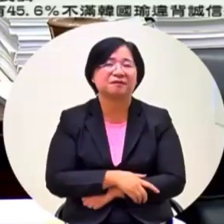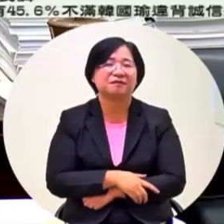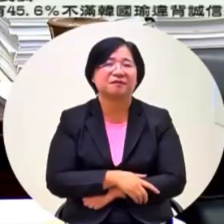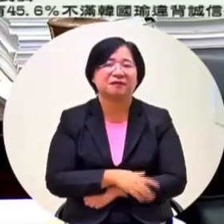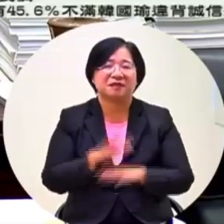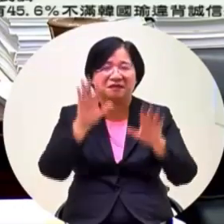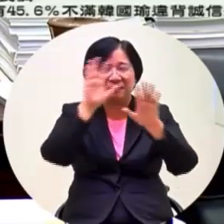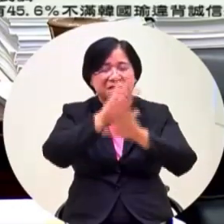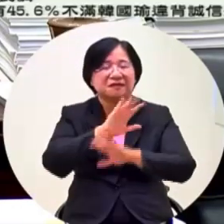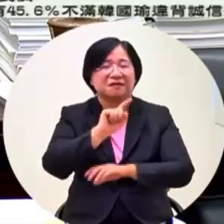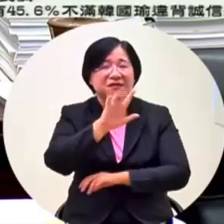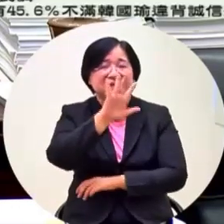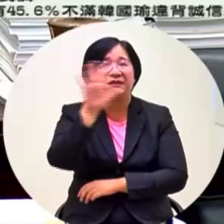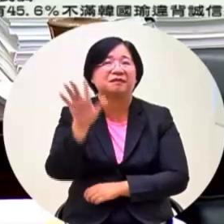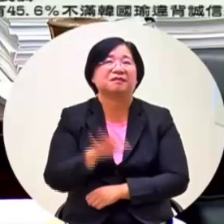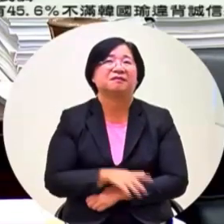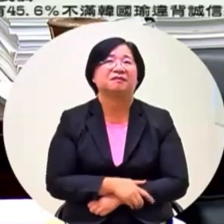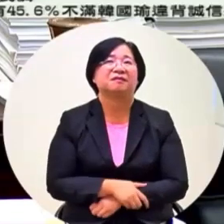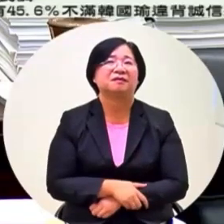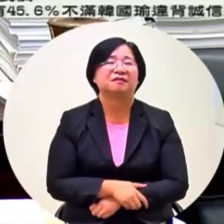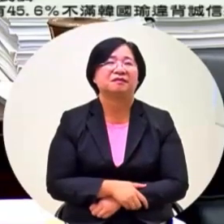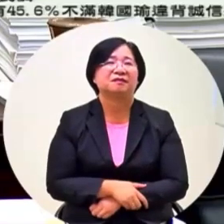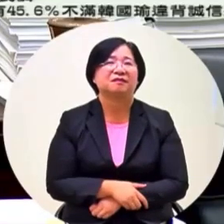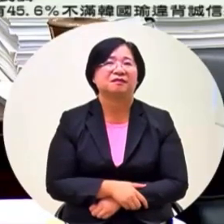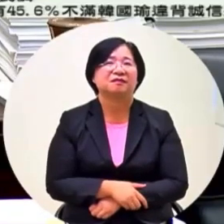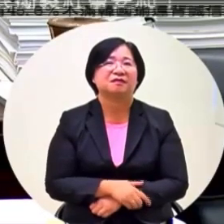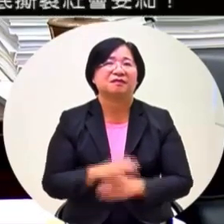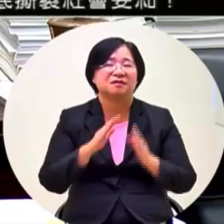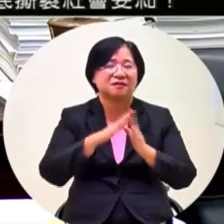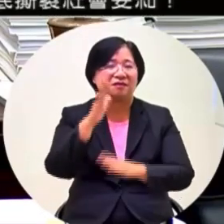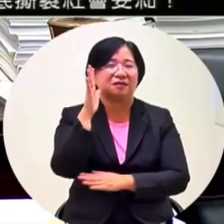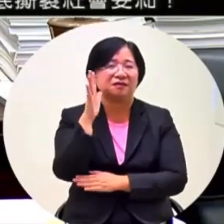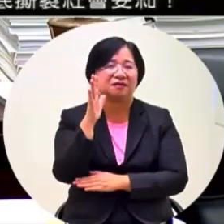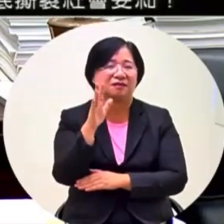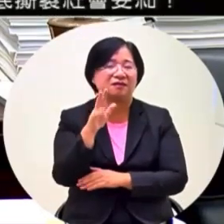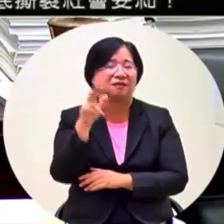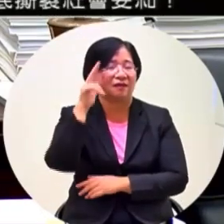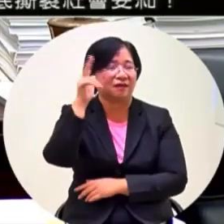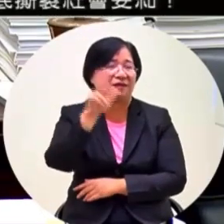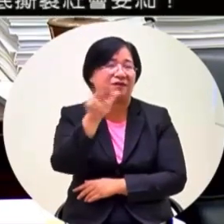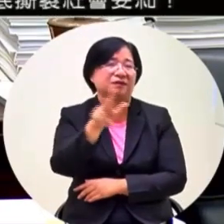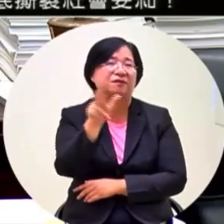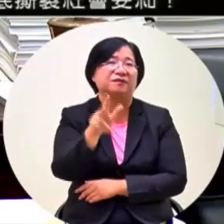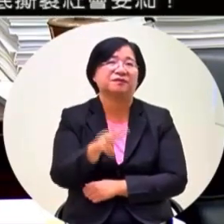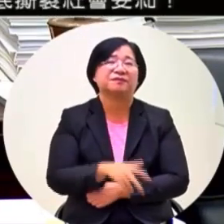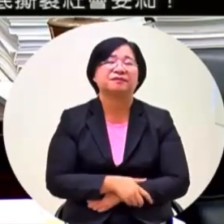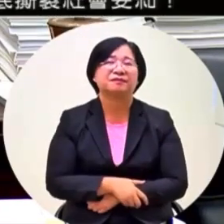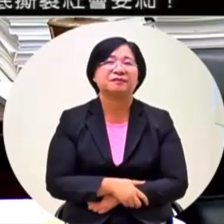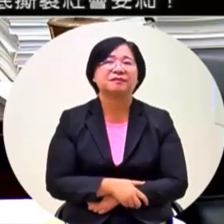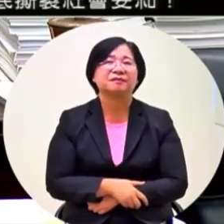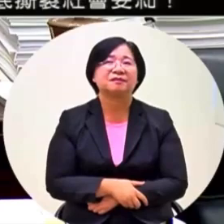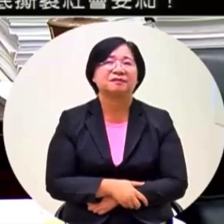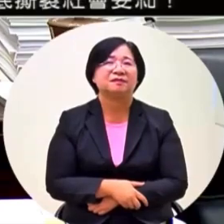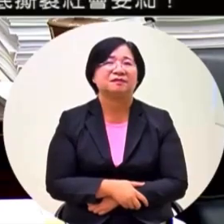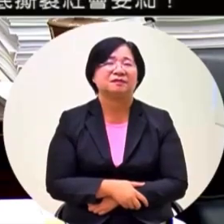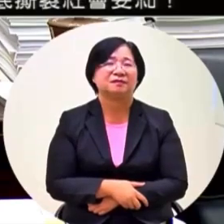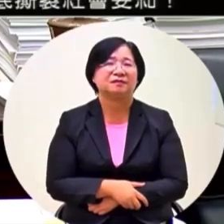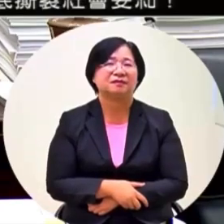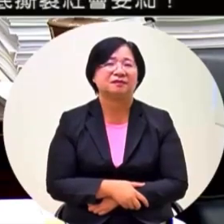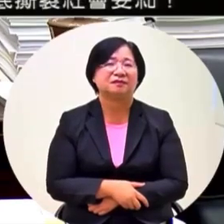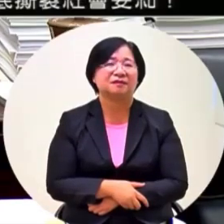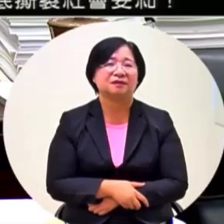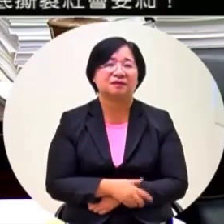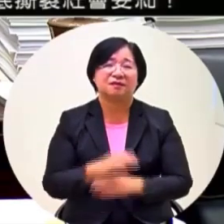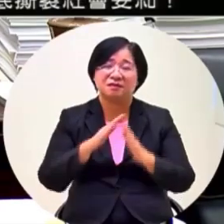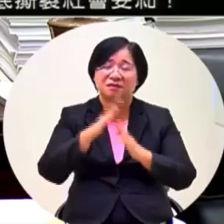呐、啊！那整个市政空转，那我们再接下来再来看，市长，你的信任已经